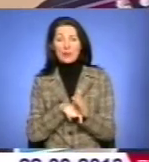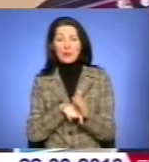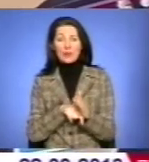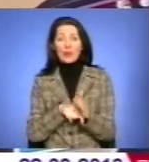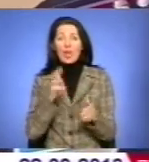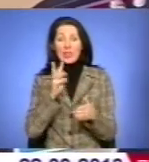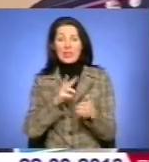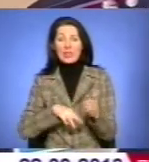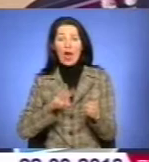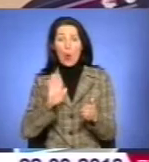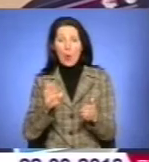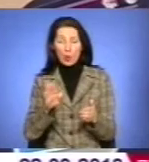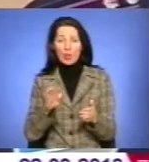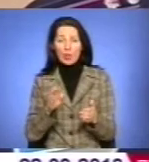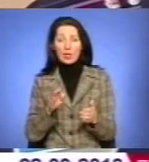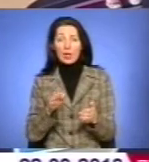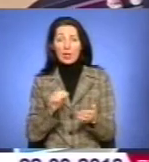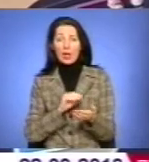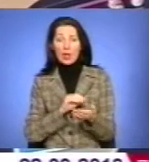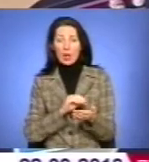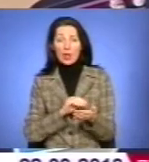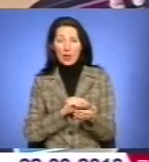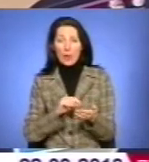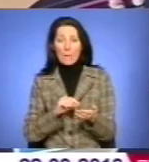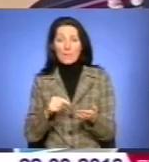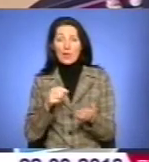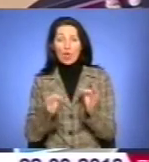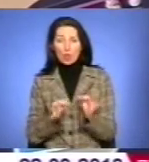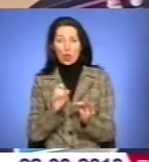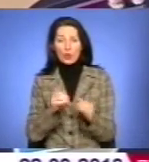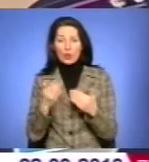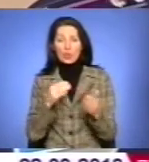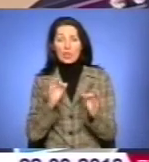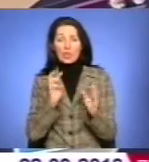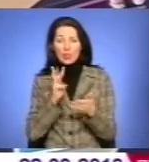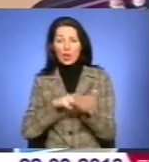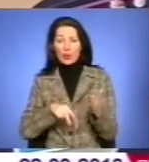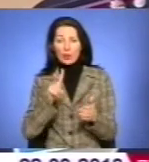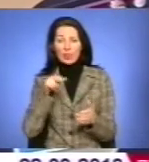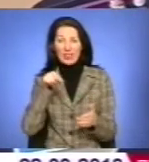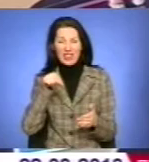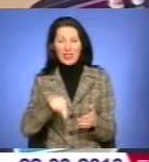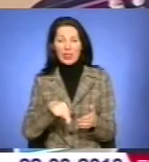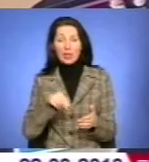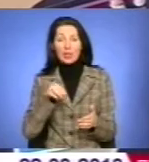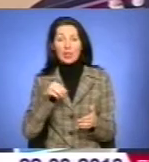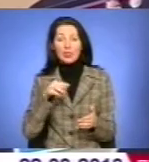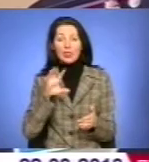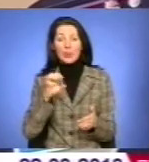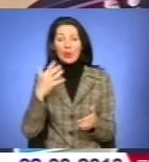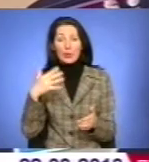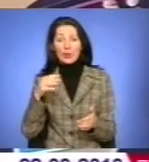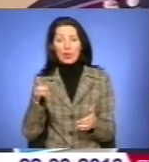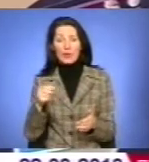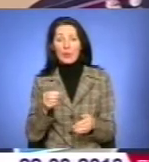Значить, штраф буде накладатися судом. Це, що стосується штрафу, 2550 гривень, позбавлення прав